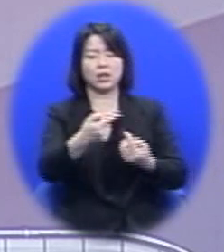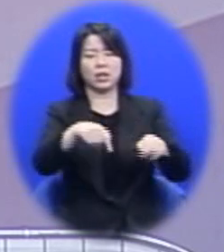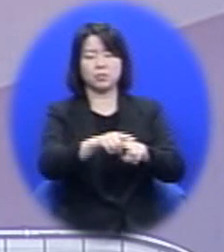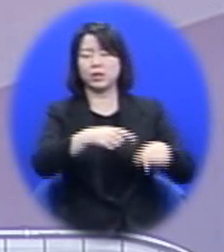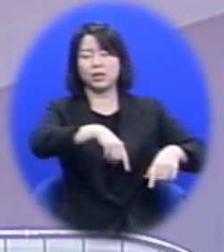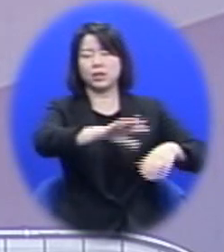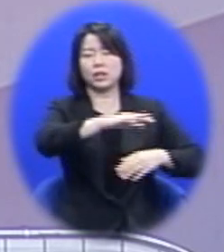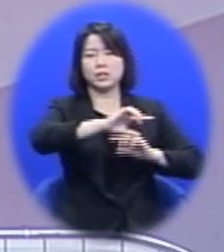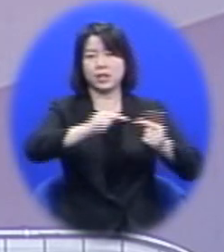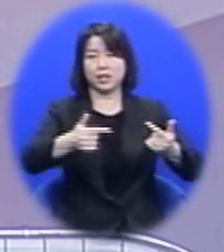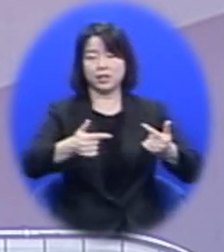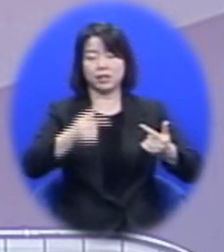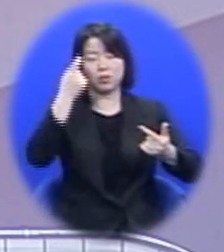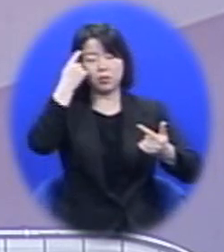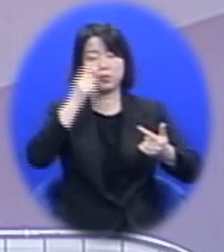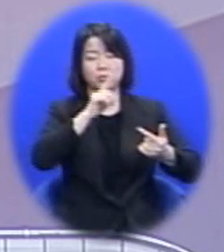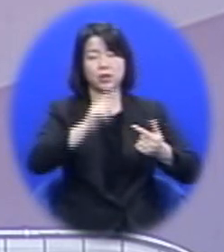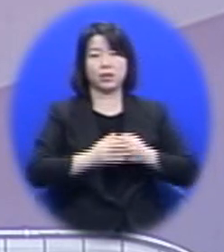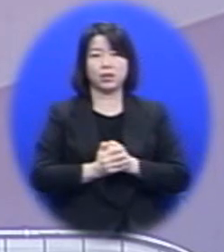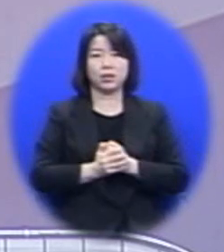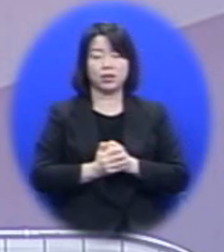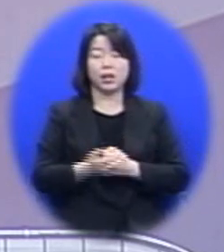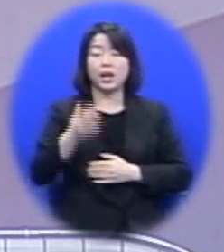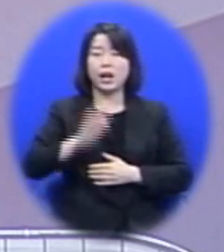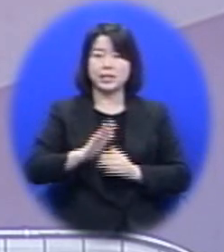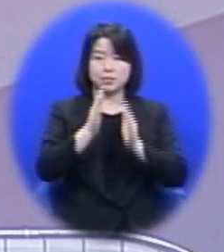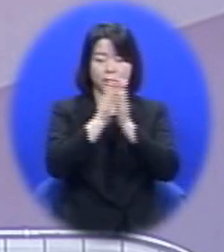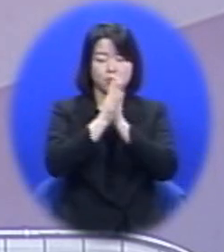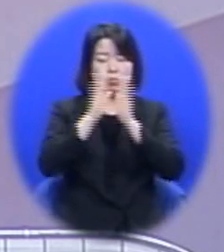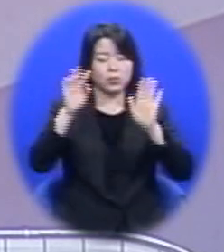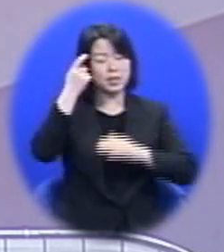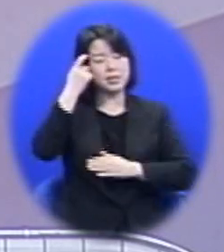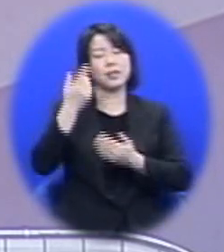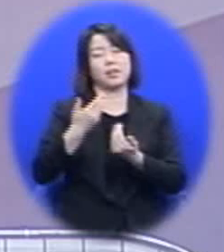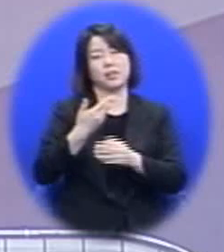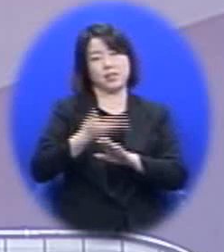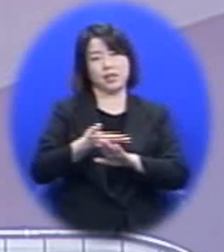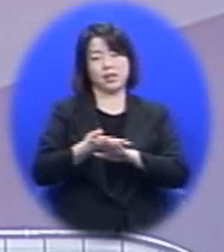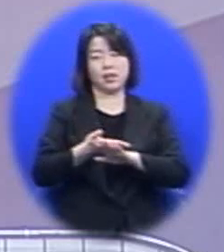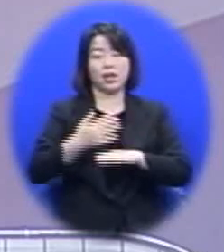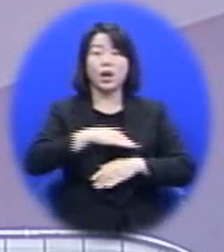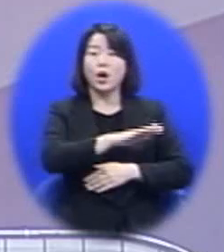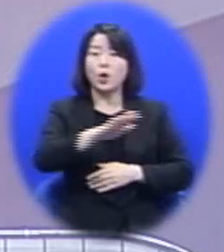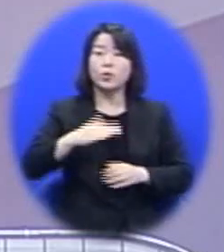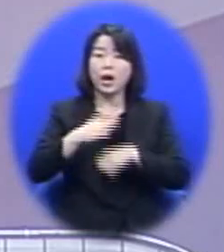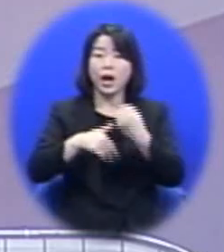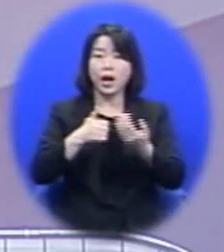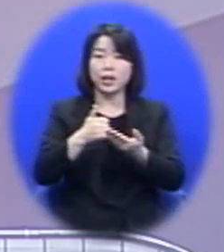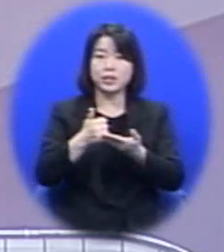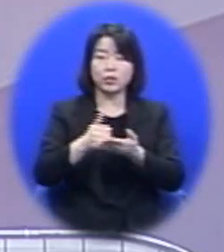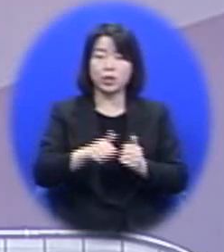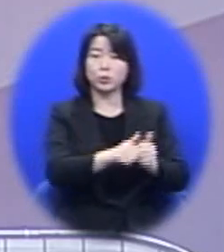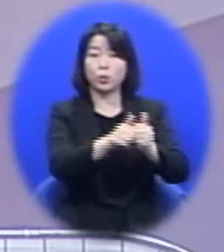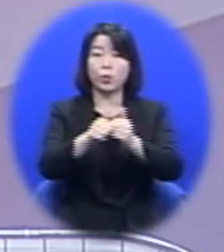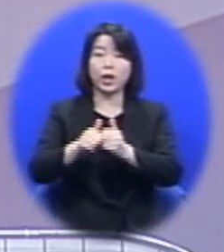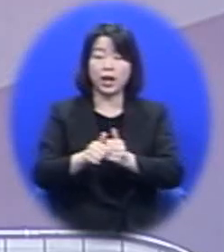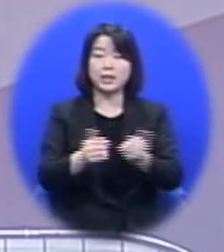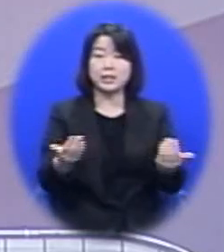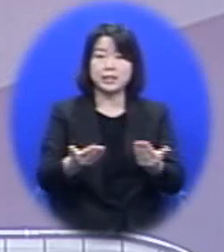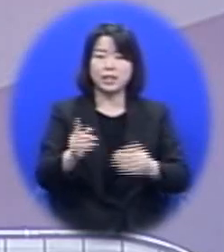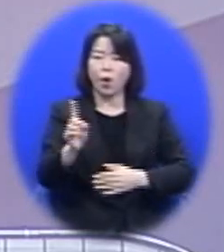겁니다. 그러나 모세는 생각이 달랐습니다. 우리가 하나님과 동행하는 일이 어떤 어려움이